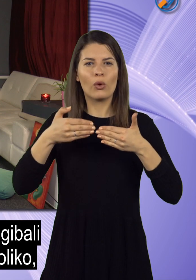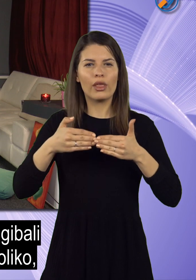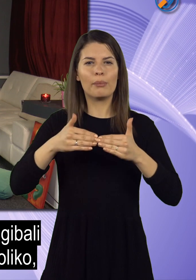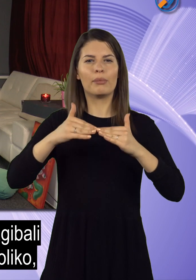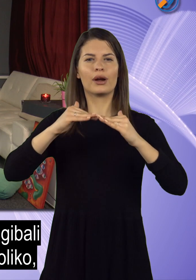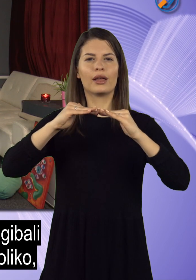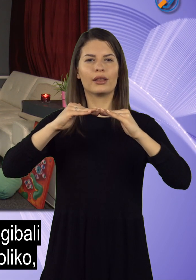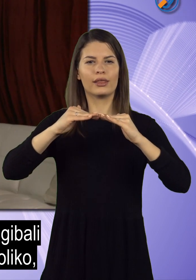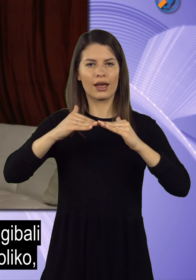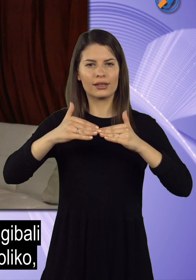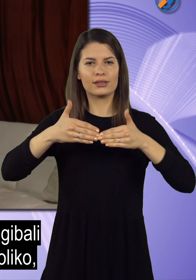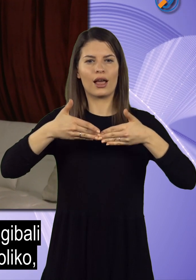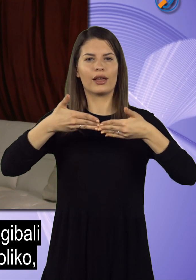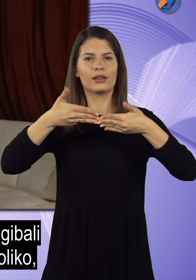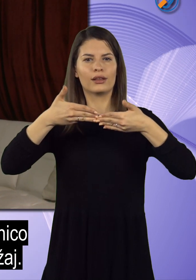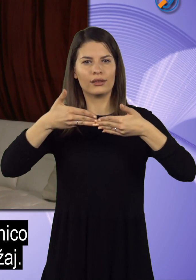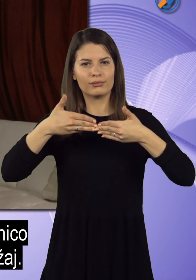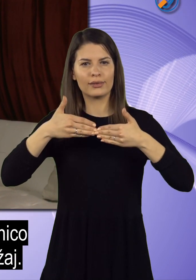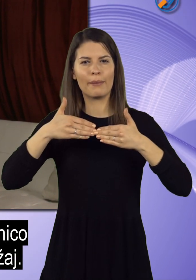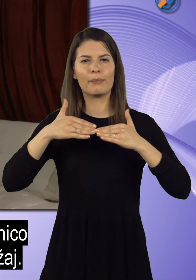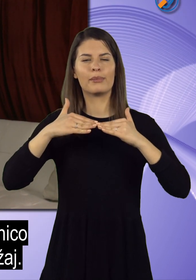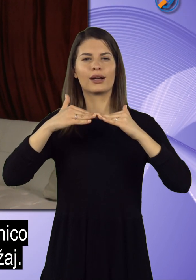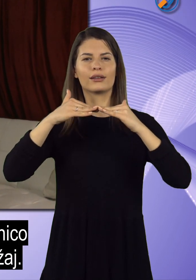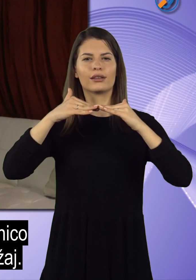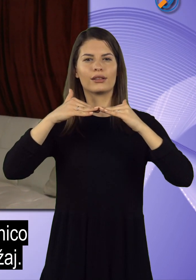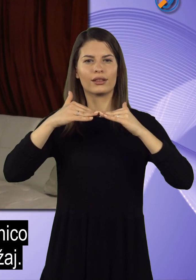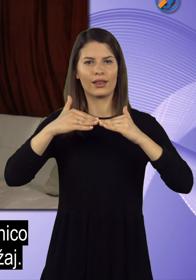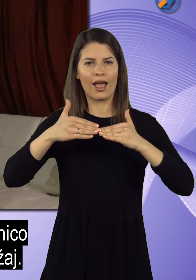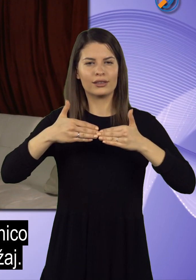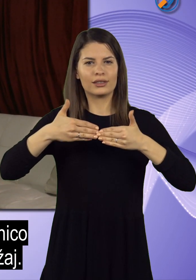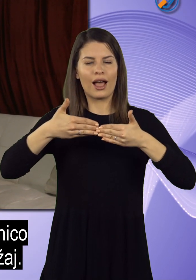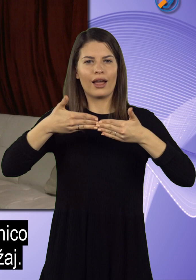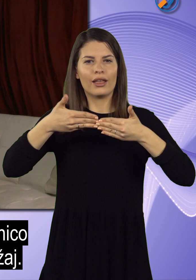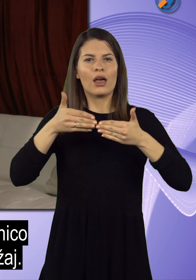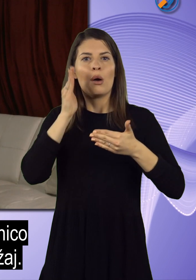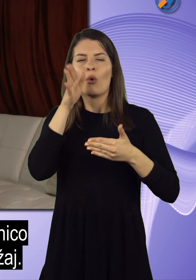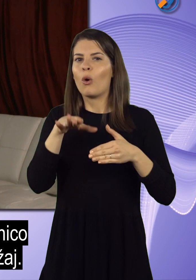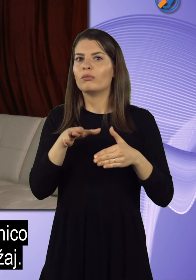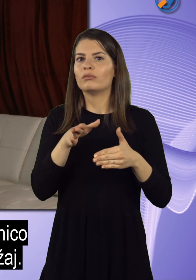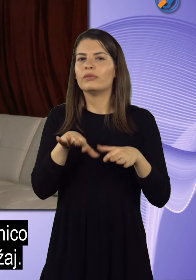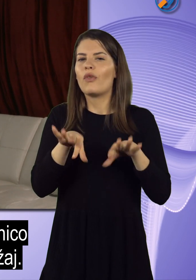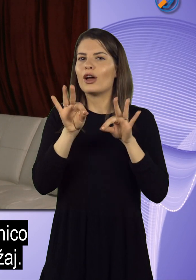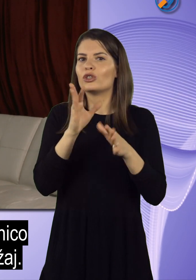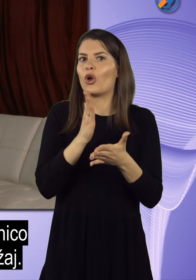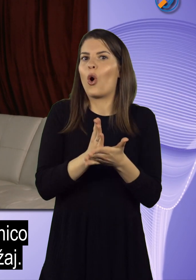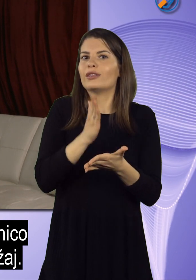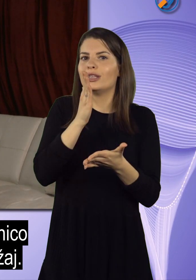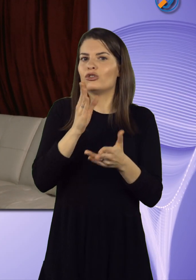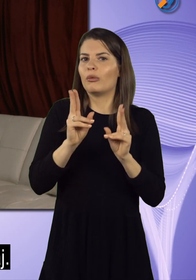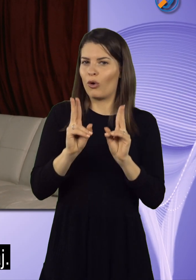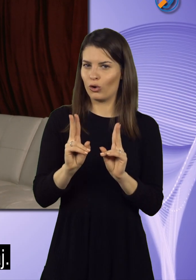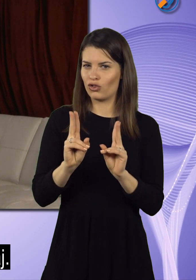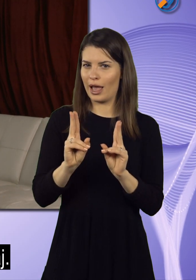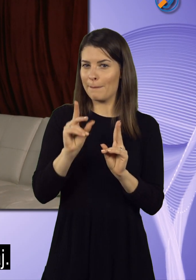nazaj, samo toliko, da postavimo medenico v njen idealen položaj.